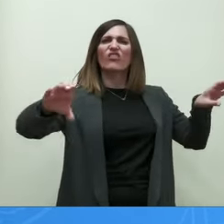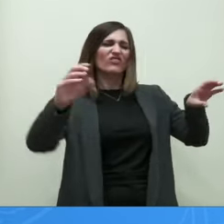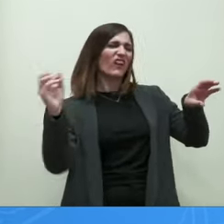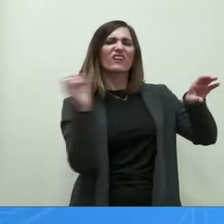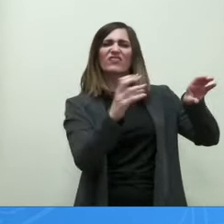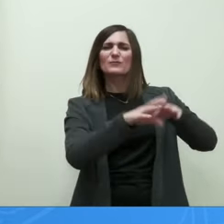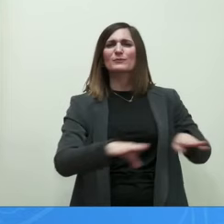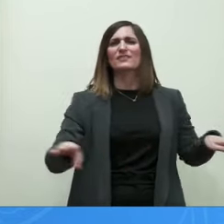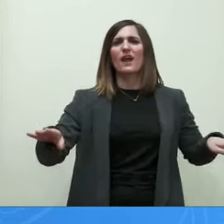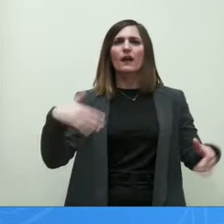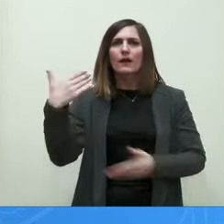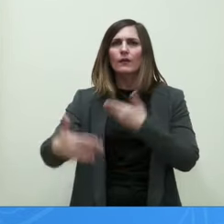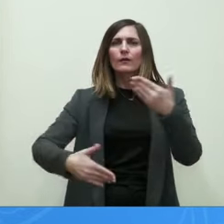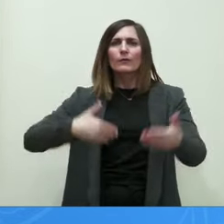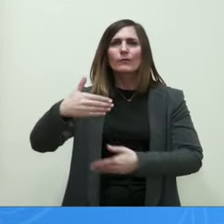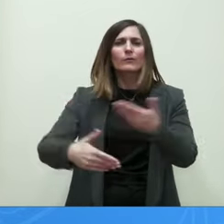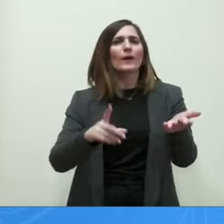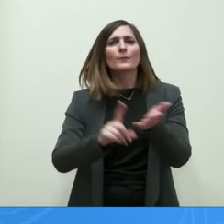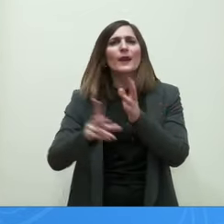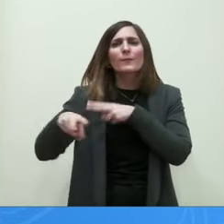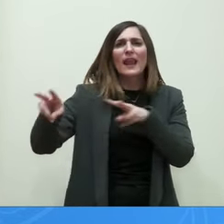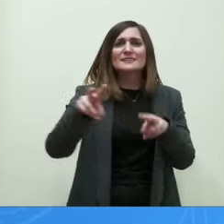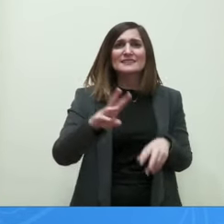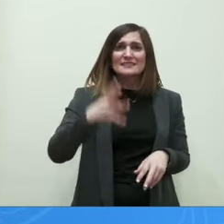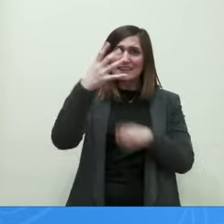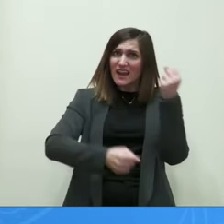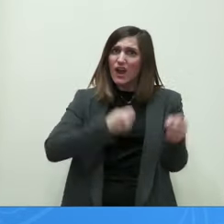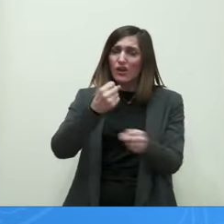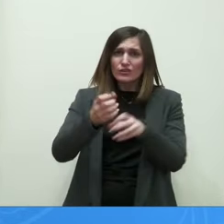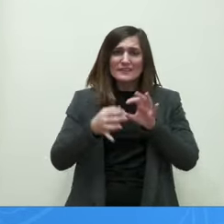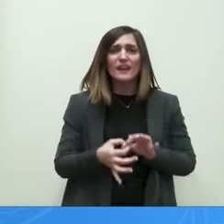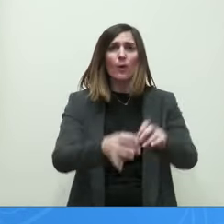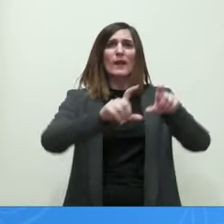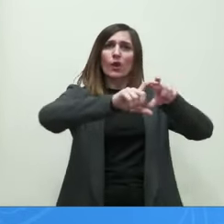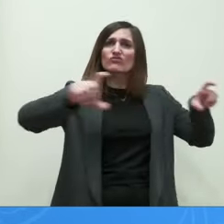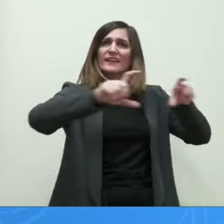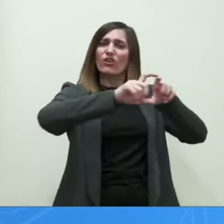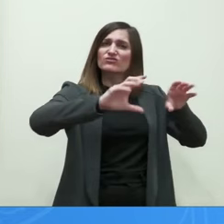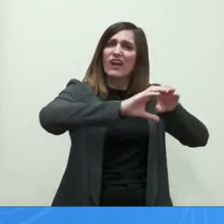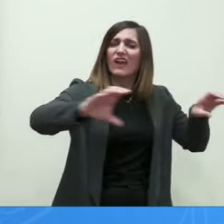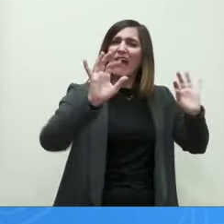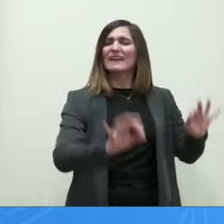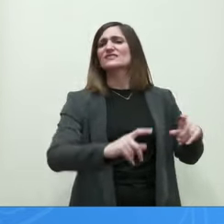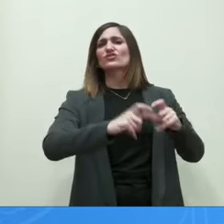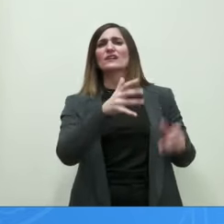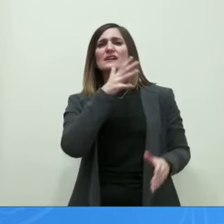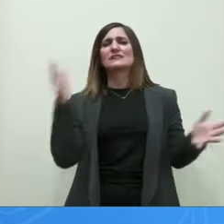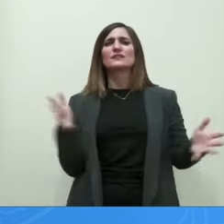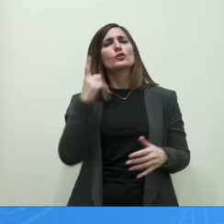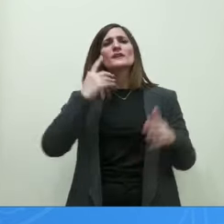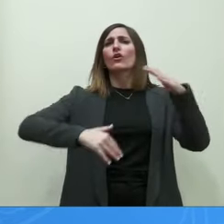τρέχει. Αν δεν έρθουν μελέτες, πάμε στην τέταρτη χρονιά σε κοντέινερ και τελειώσαμε. Γιατί τέσσερα χρόνια νομίζω